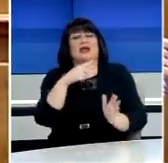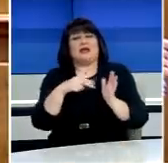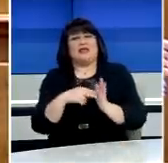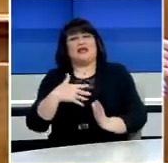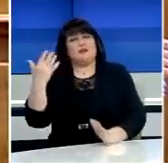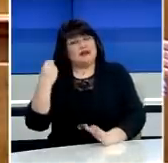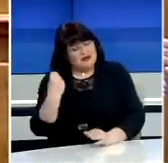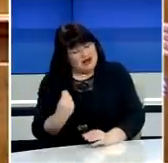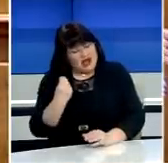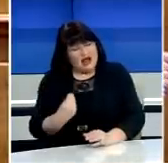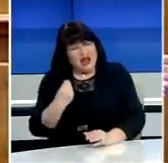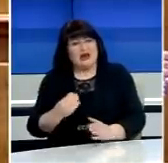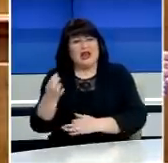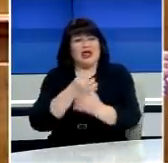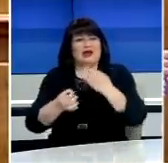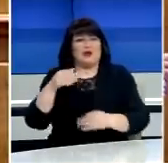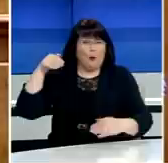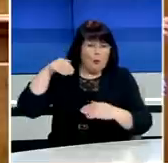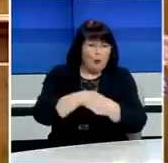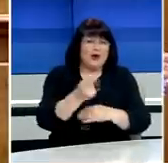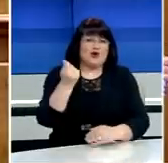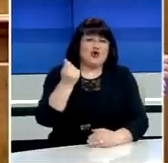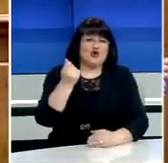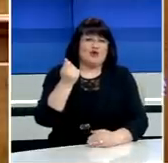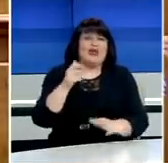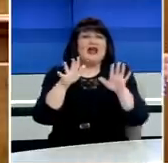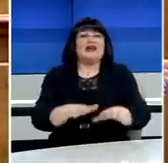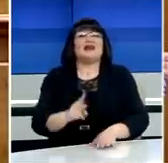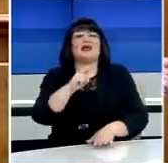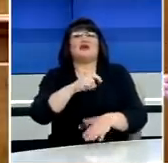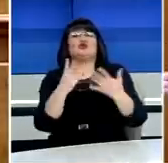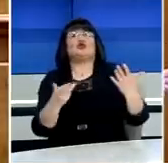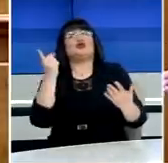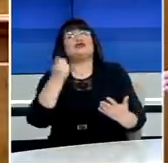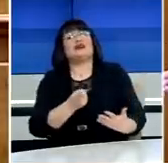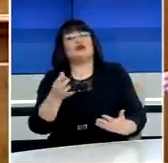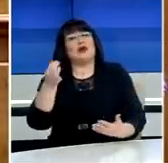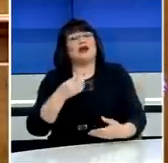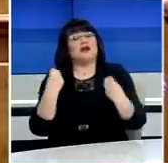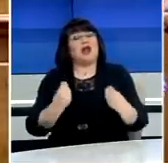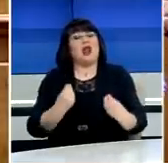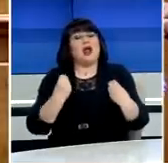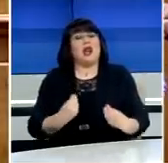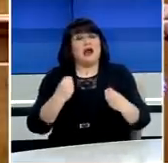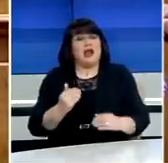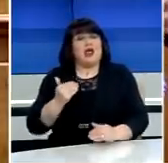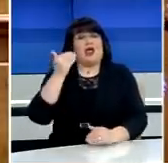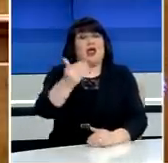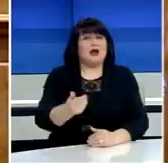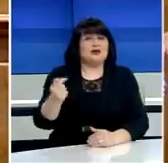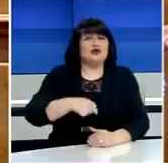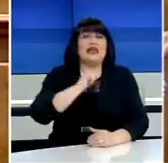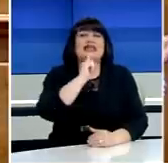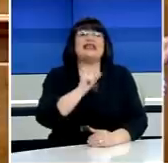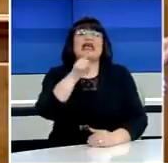οικονομία πήγαινε στον αδύρ και όταν φτάσαμε την ανεργία στο 28%, καλά λέγανε όταν πηγαίνουμε. Και έρχονται τώρα εκ των υστέρων ο ESM και